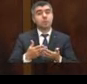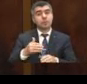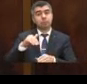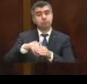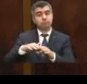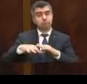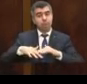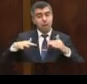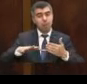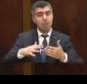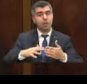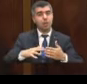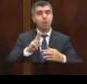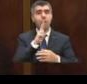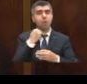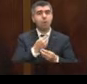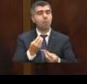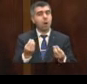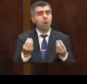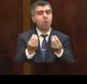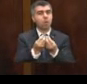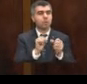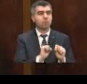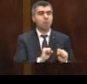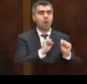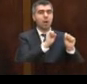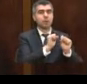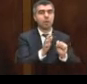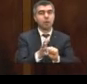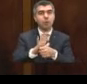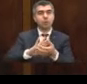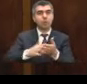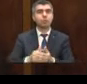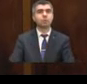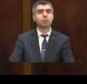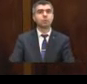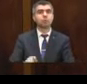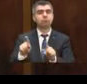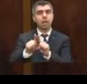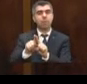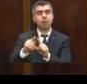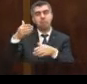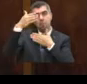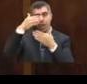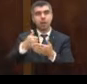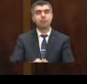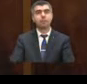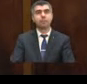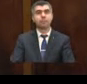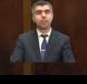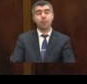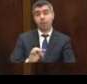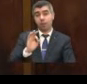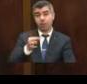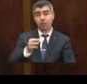ومجموع الفاعلين والمتدخلين في مواجهة هذه الجائحة إنما جاء للتأكيد على أن المغاربة كسبوا رهانا